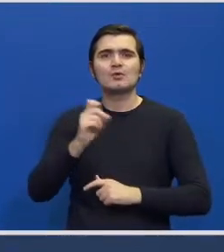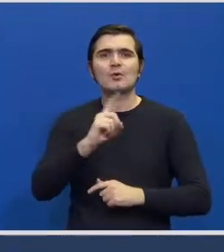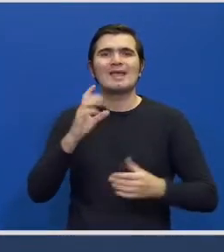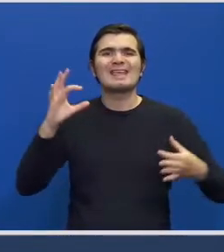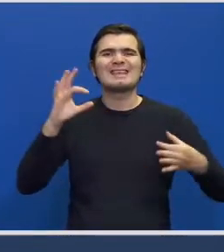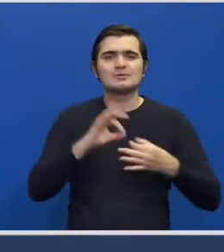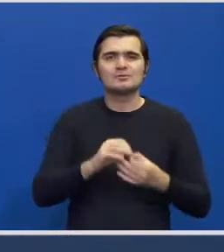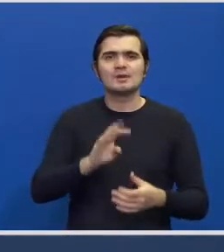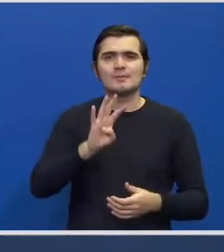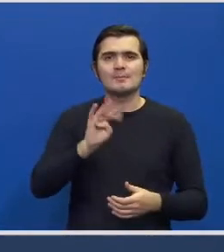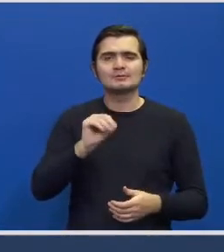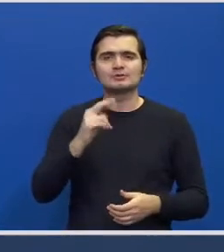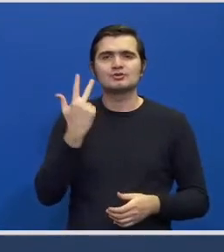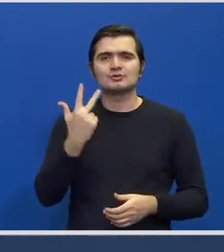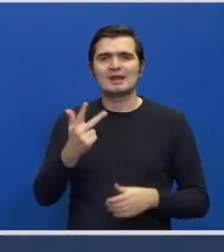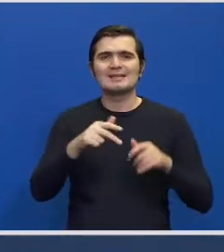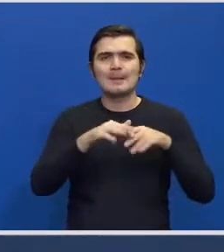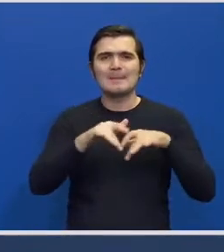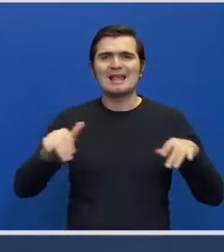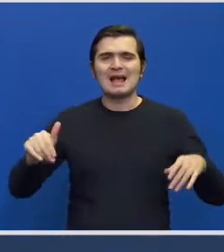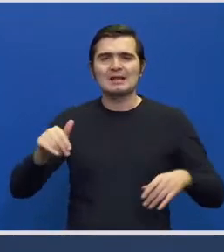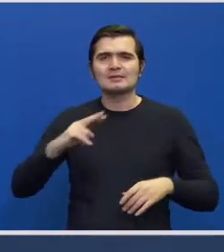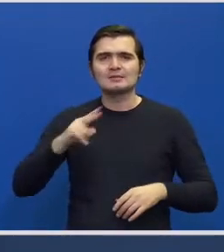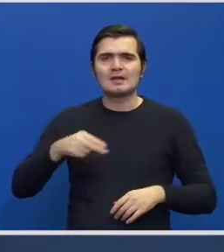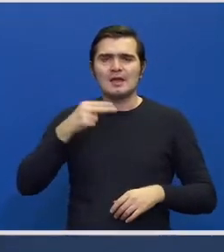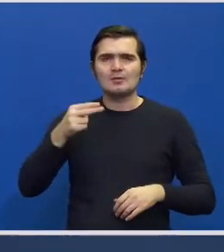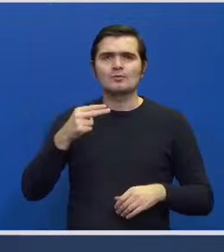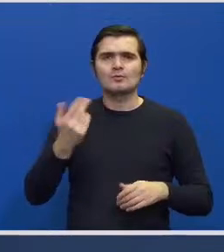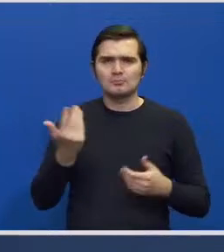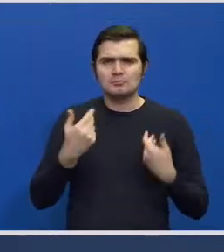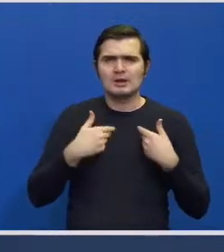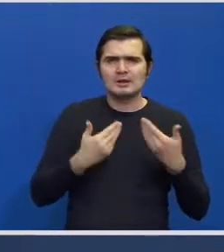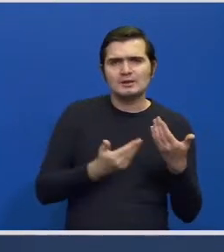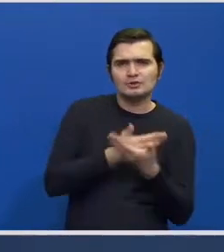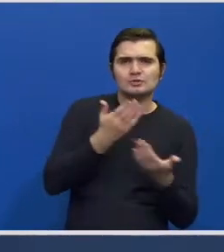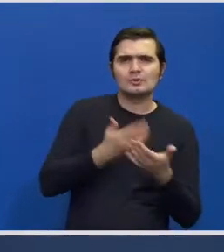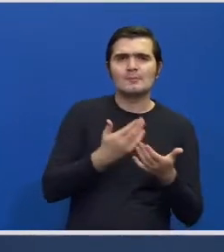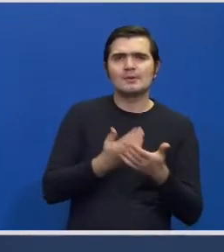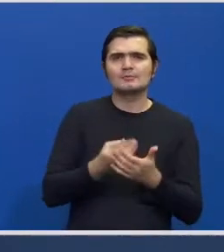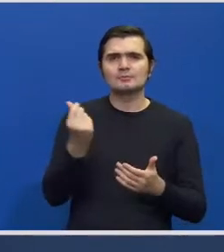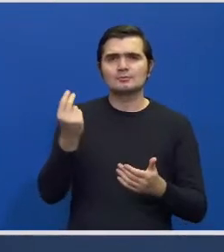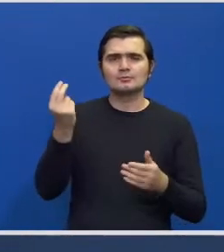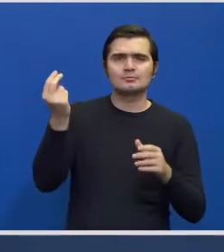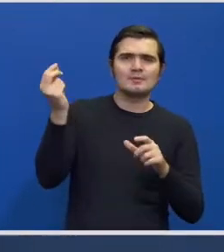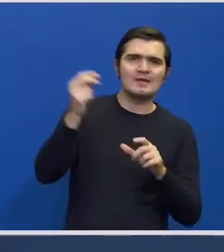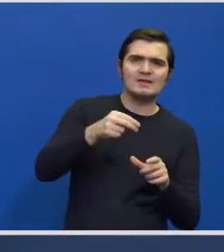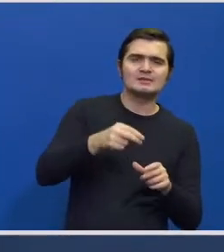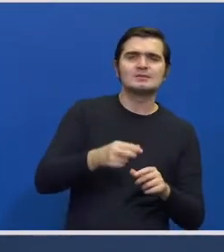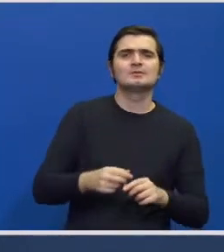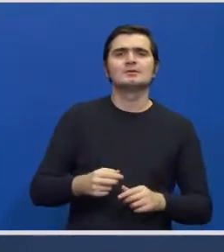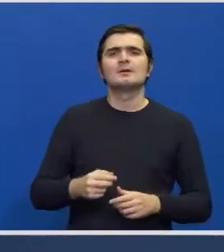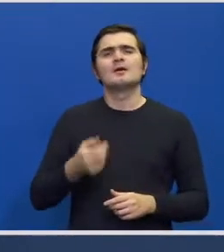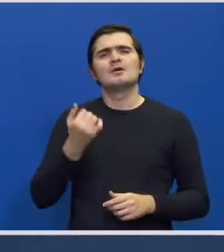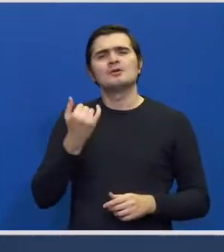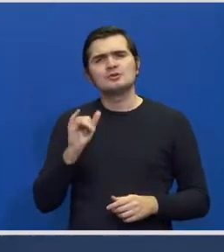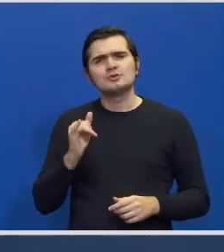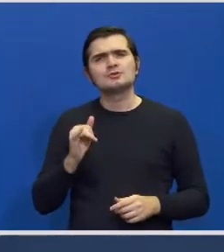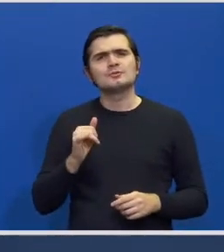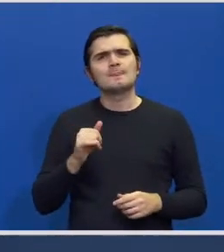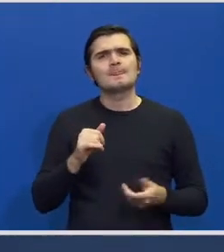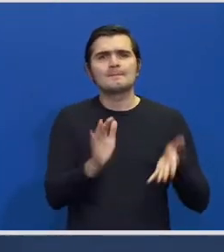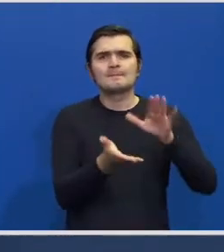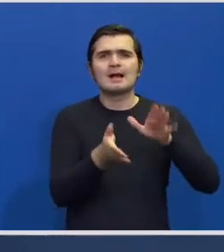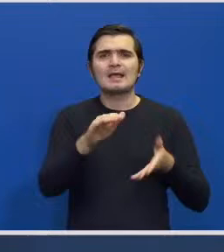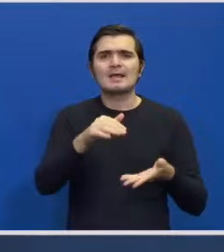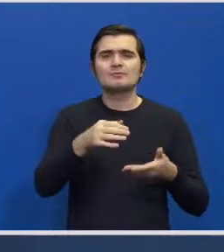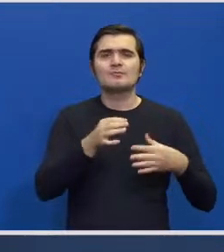de coeziune, cele 43 de miliarde de euro pe care le gestionăm pentru proiectele de investiții și,